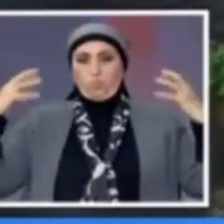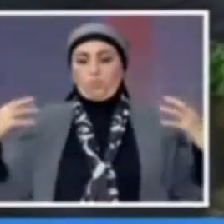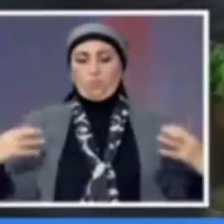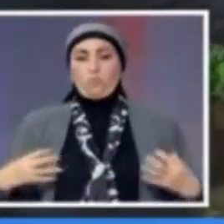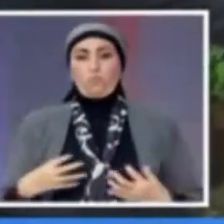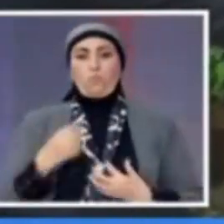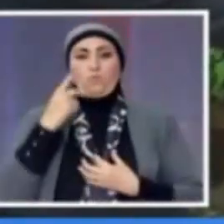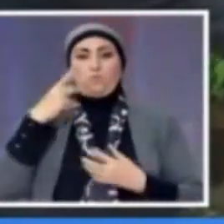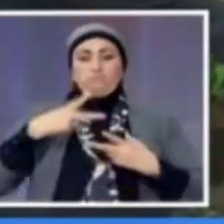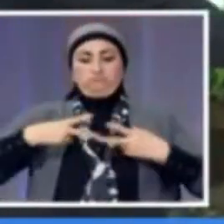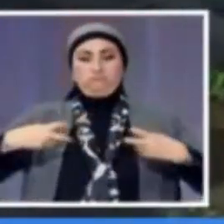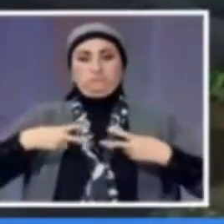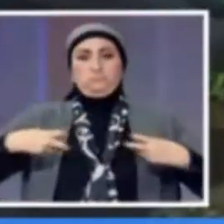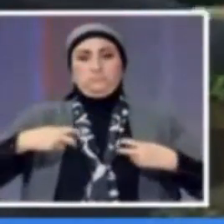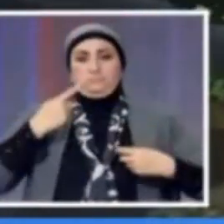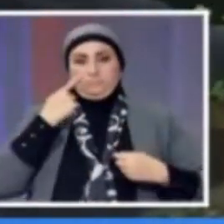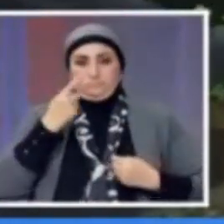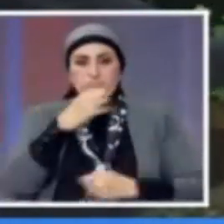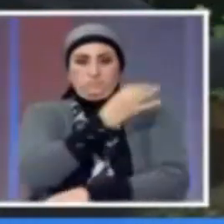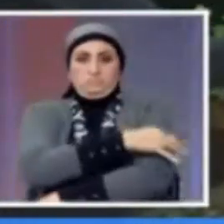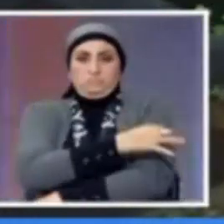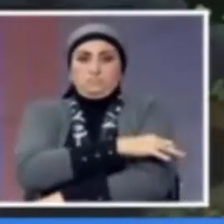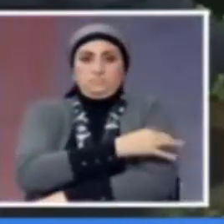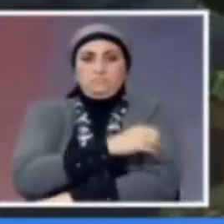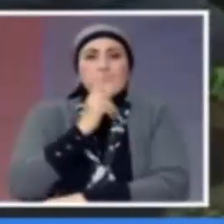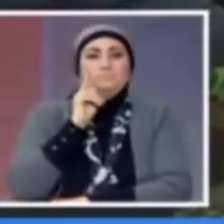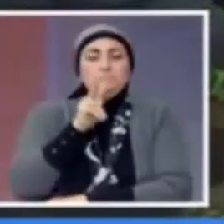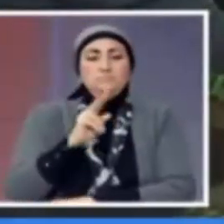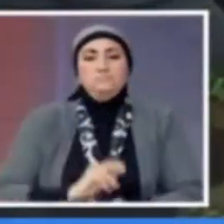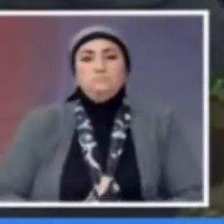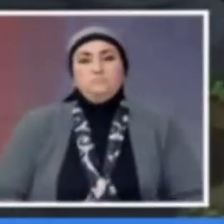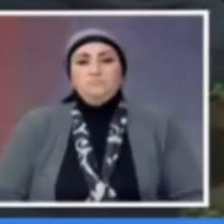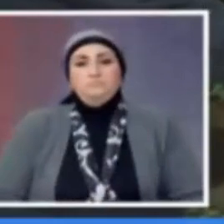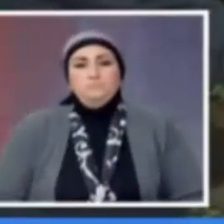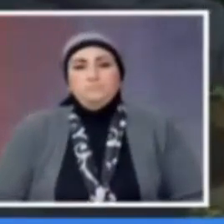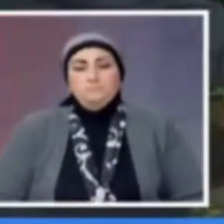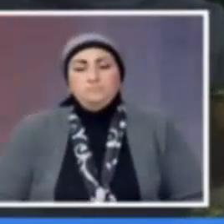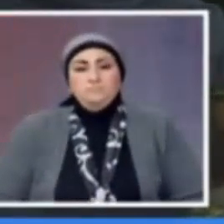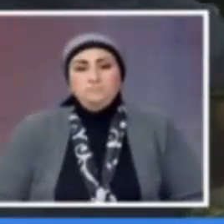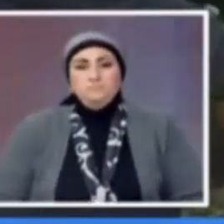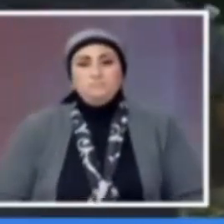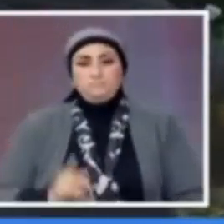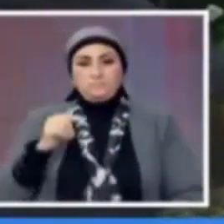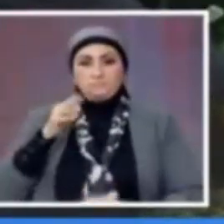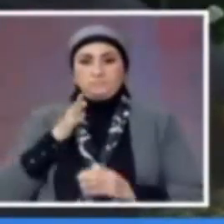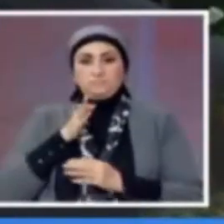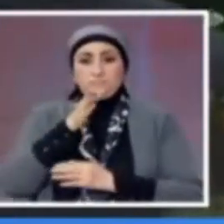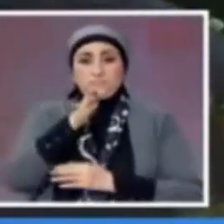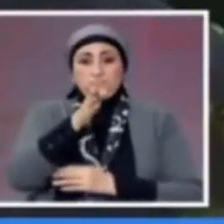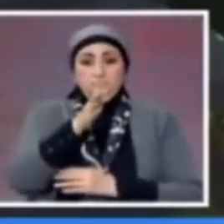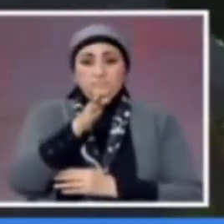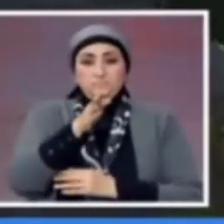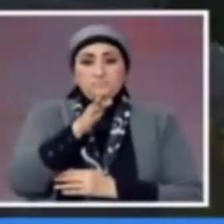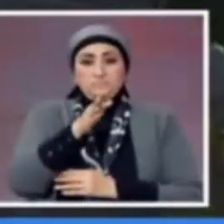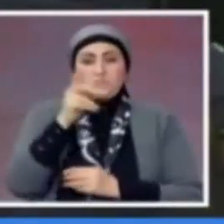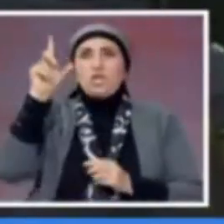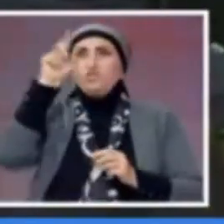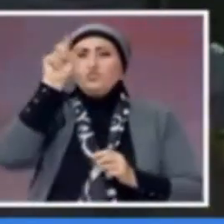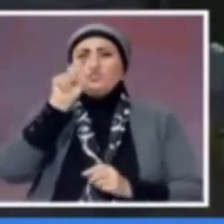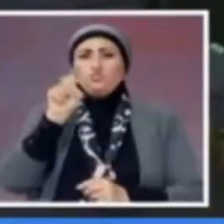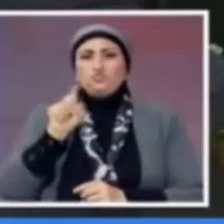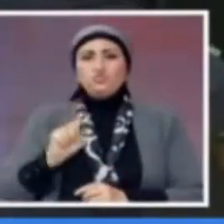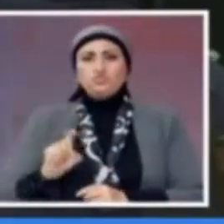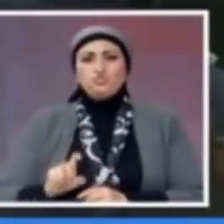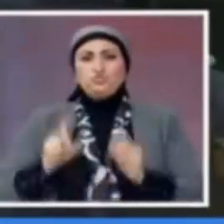نشوف بالفعل حاجه عمليه. هو لمجرد اللي بيخش السنسور بيشتغل بيبتدي ان هو يرش يتم التعقيم. افضل باشمهندس،